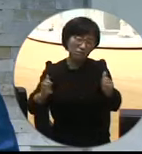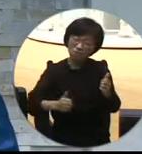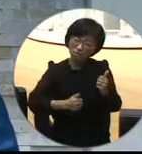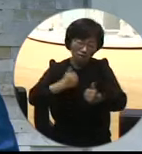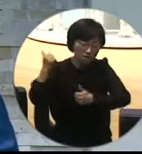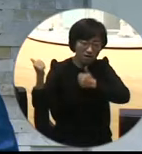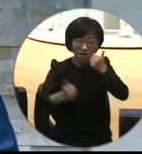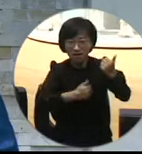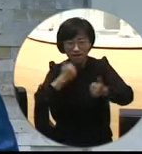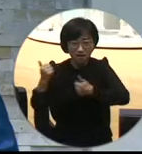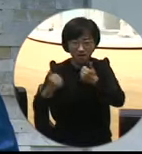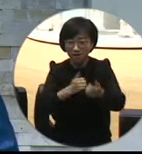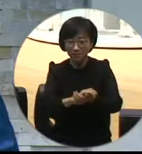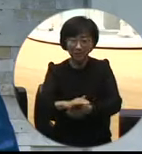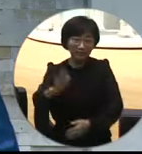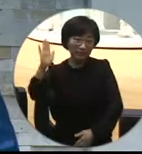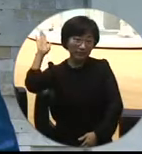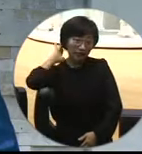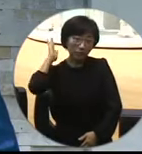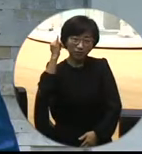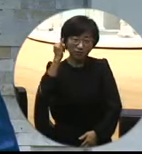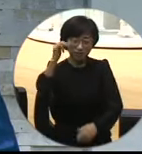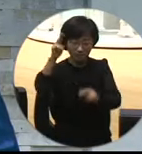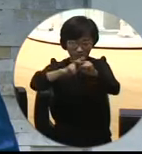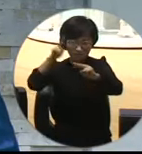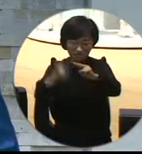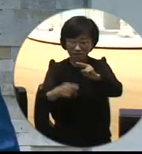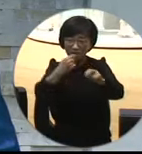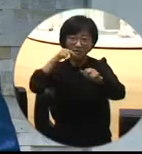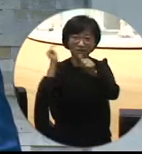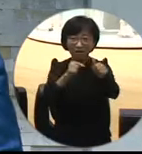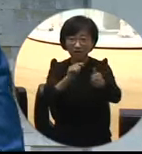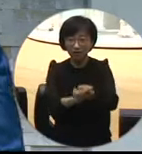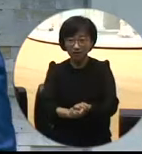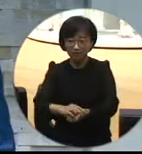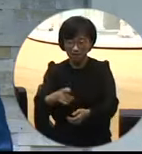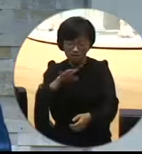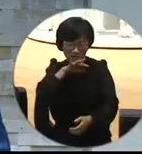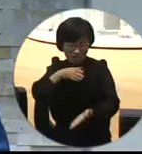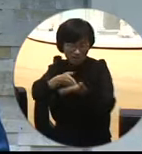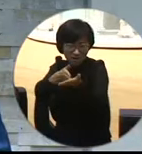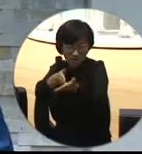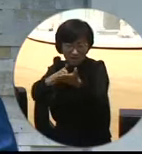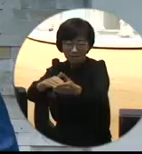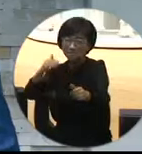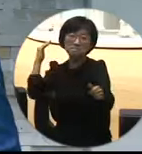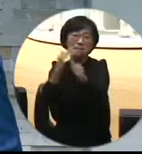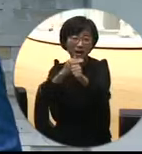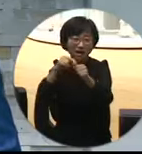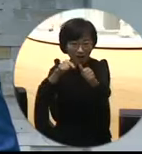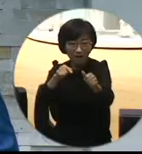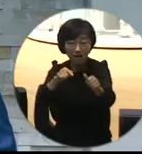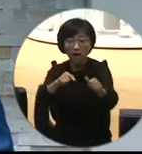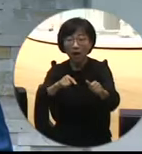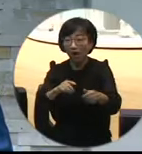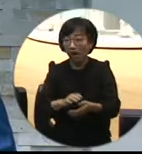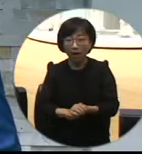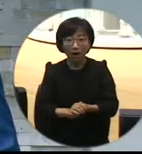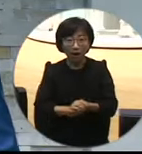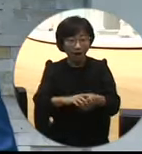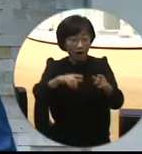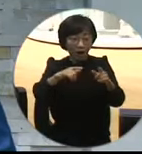내고 있습니다. 하야하라, 탄핵하라, 뭐 이런 말들이 초등학생들뿐만